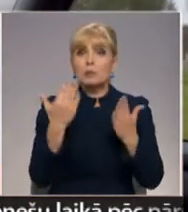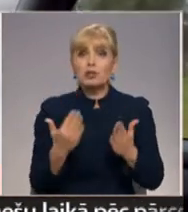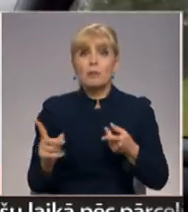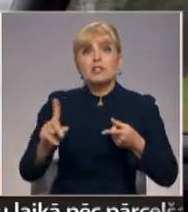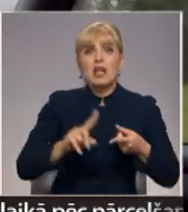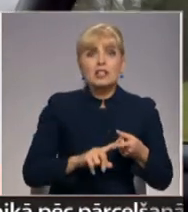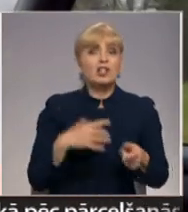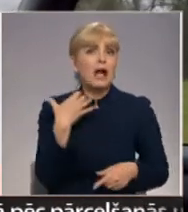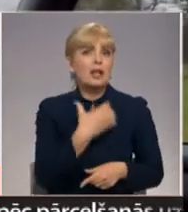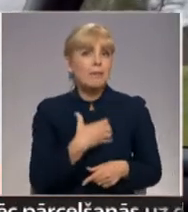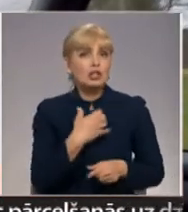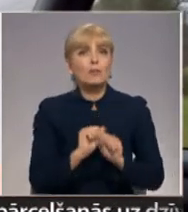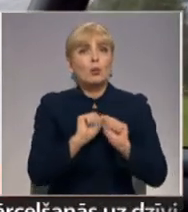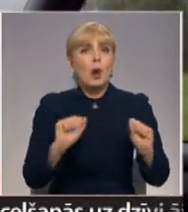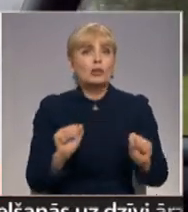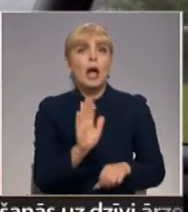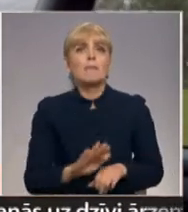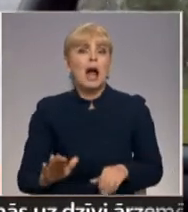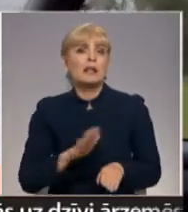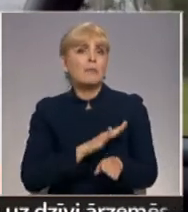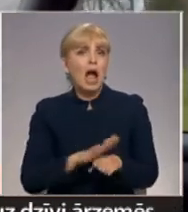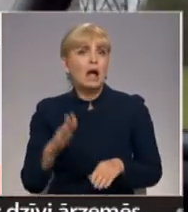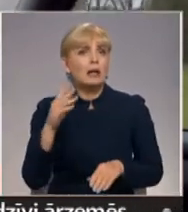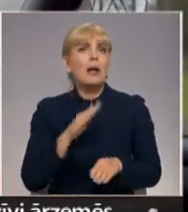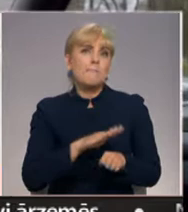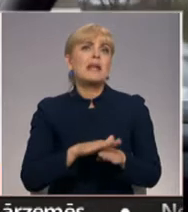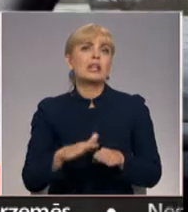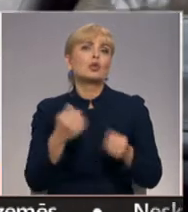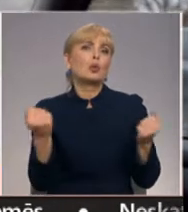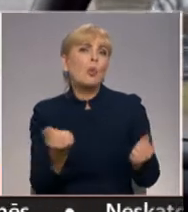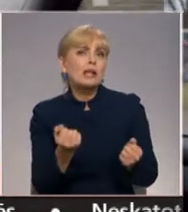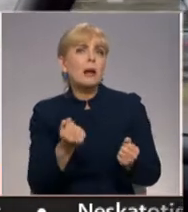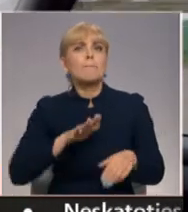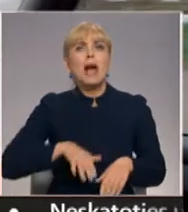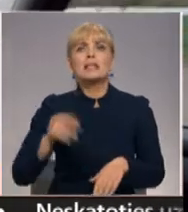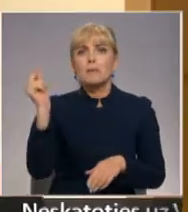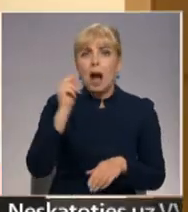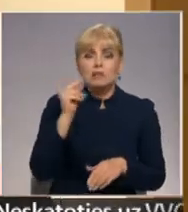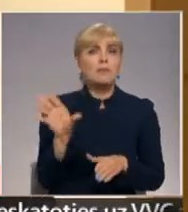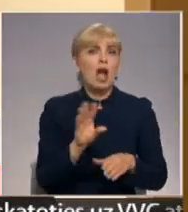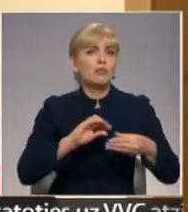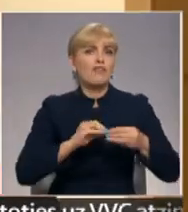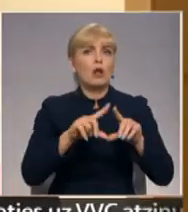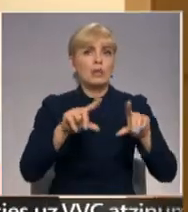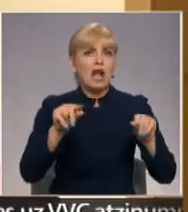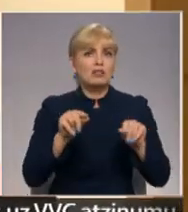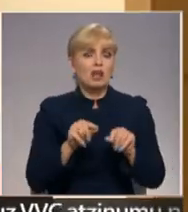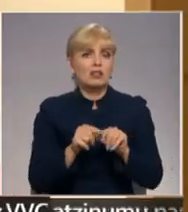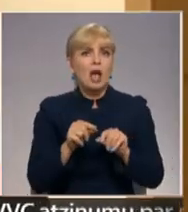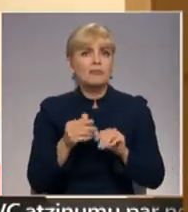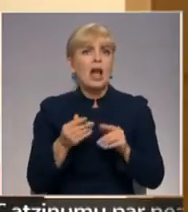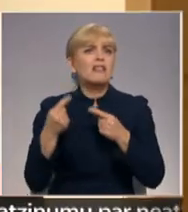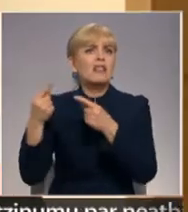mācībām, ņemot vērā iestādes nomaļo atrašanās vietu. Nepieciešams arī bērnus nomierināt. Inspekcijas ieskatā ir ļoti